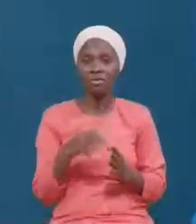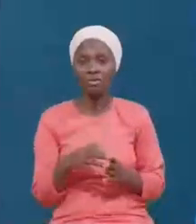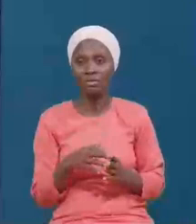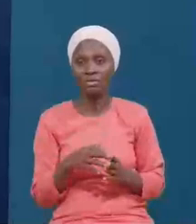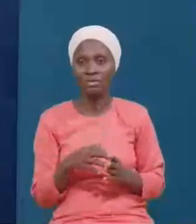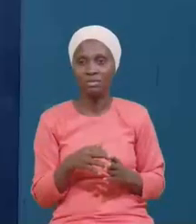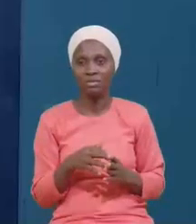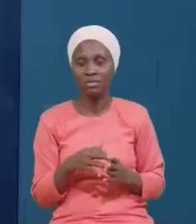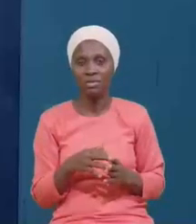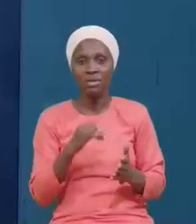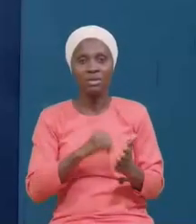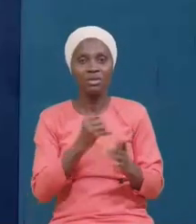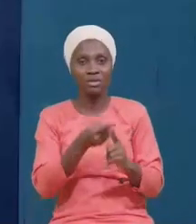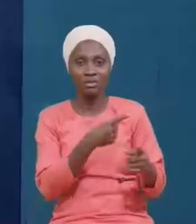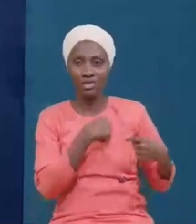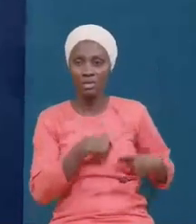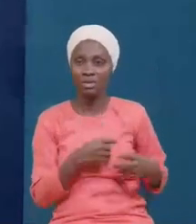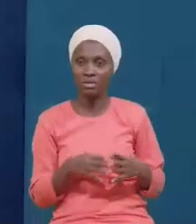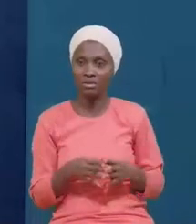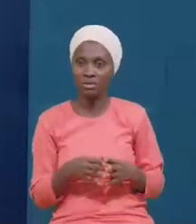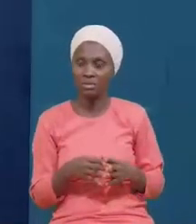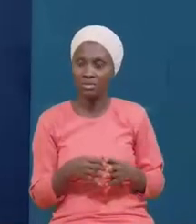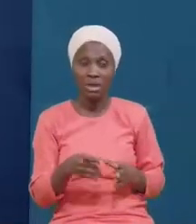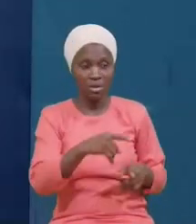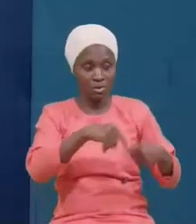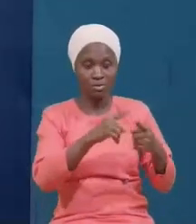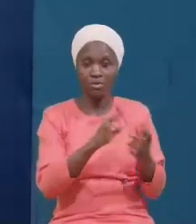cœur. La personne peut être instruite,